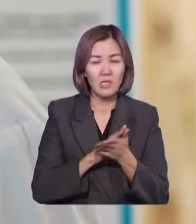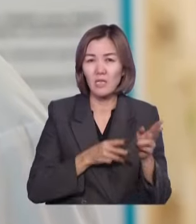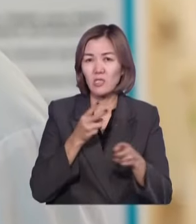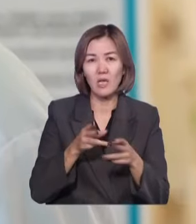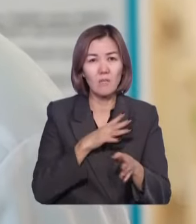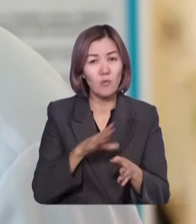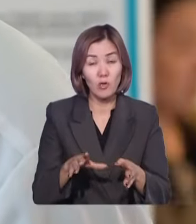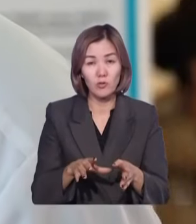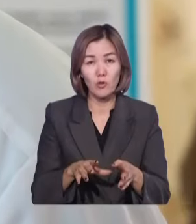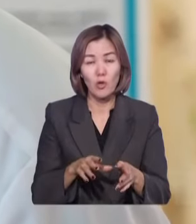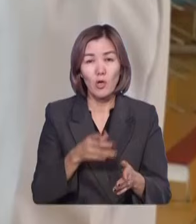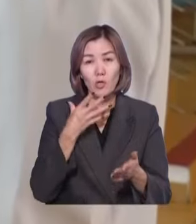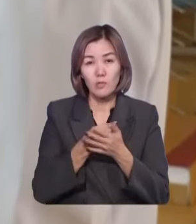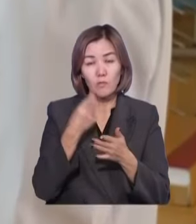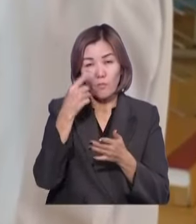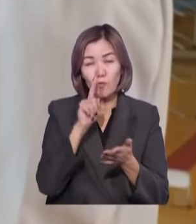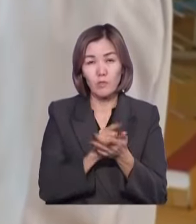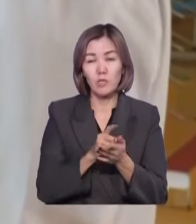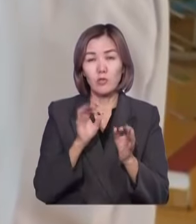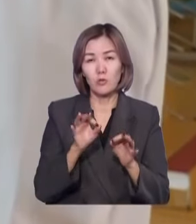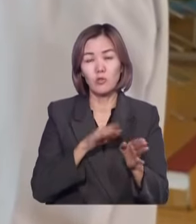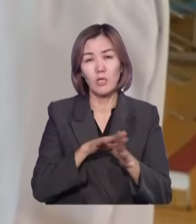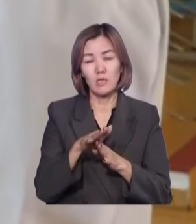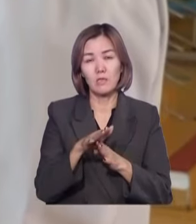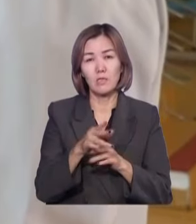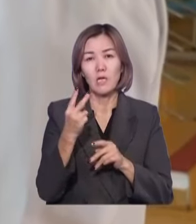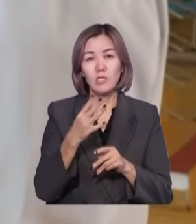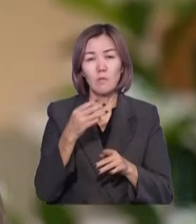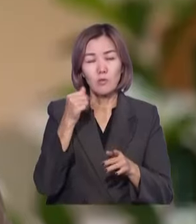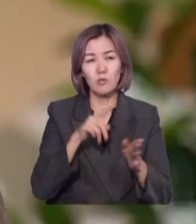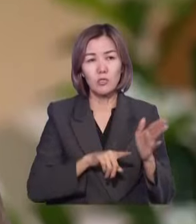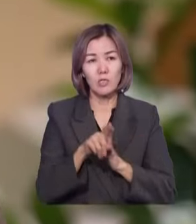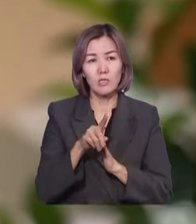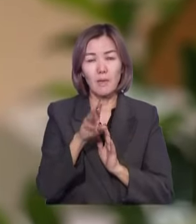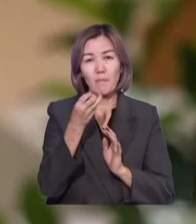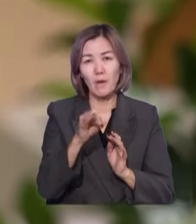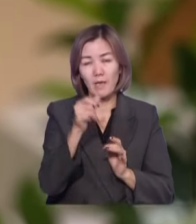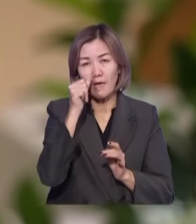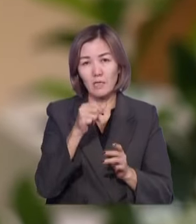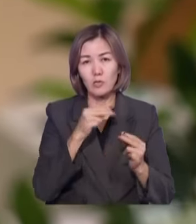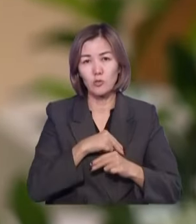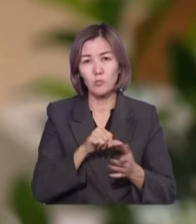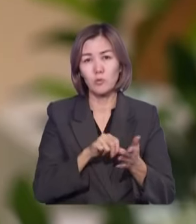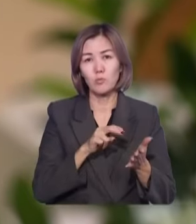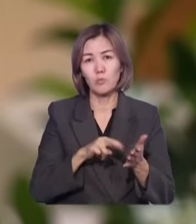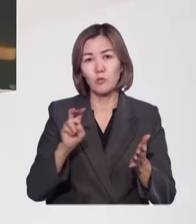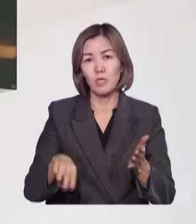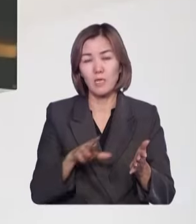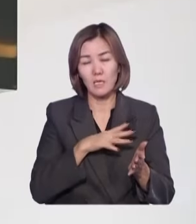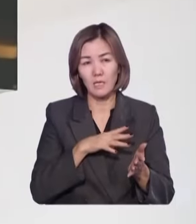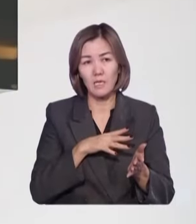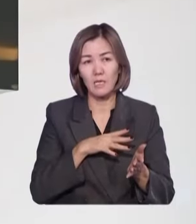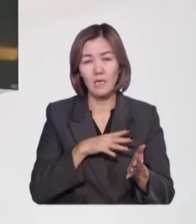şağım bolmaptı. Öz mindetin jaksa atkardı deydi. Tek 2024 jılın mamırında jumustan öz erkimen şıkkan